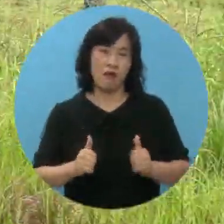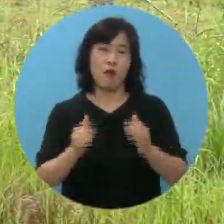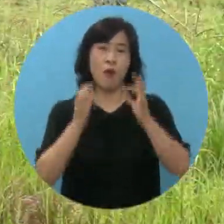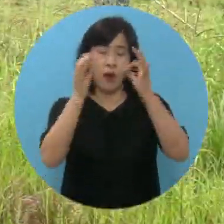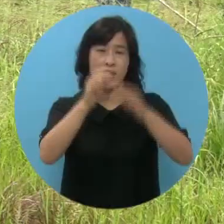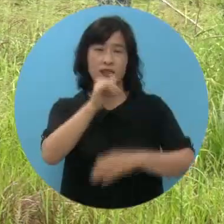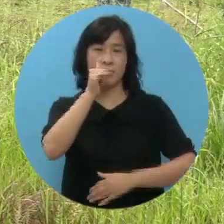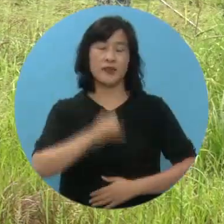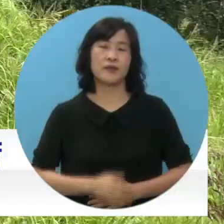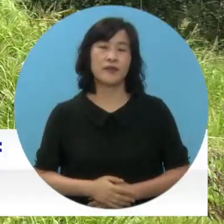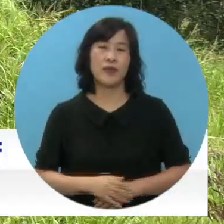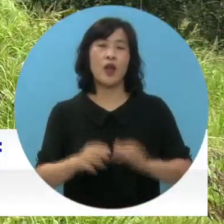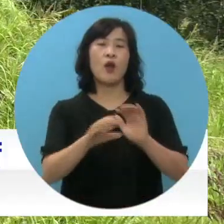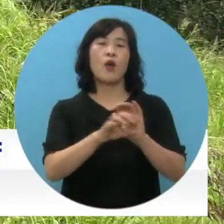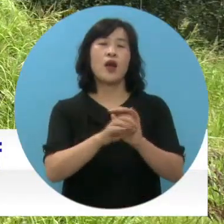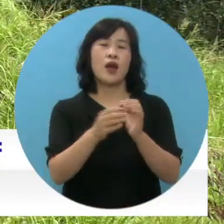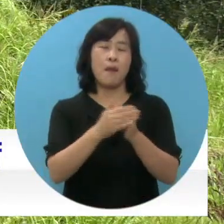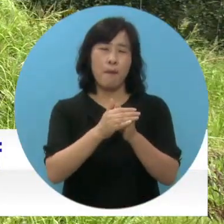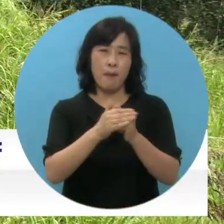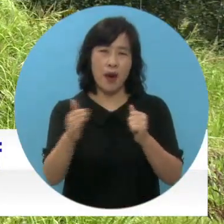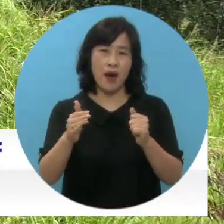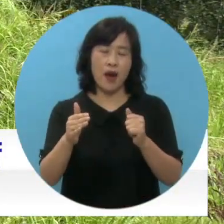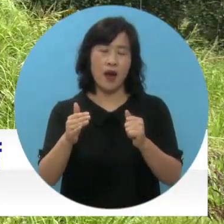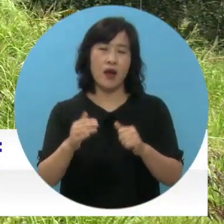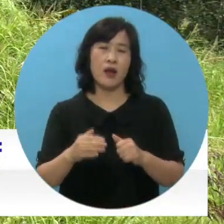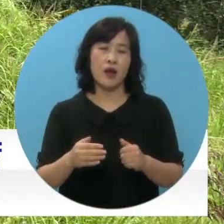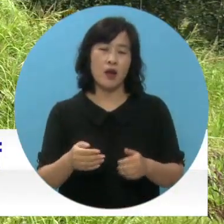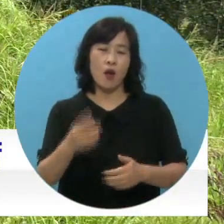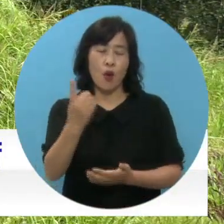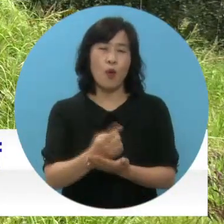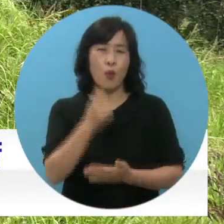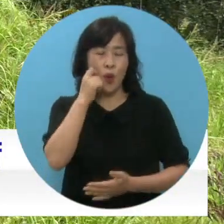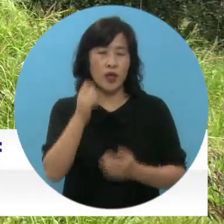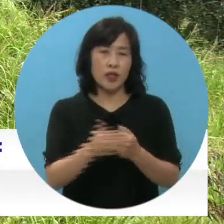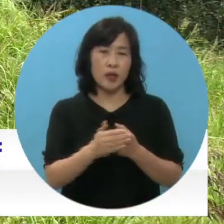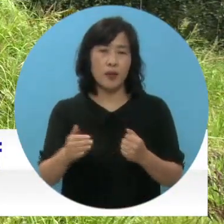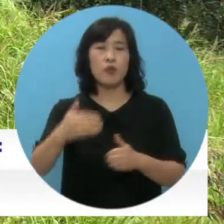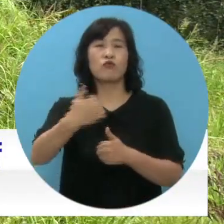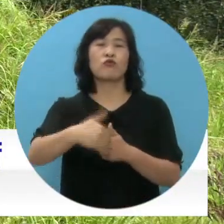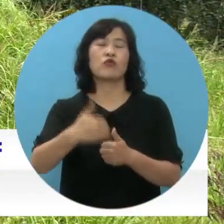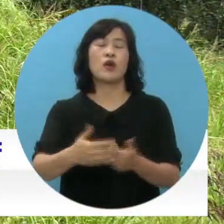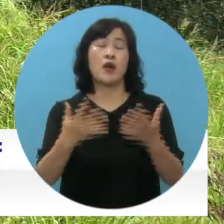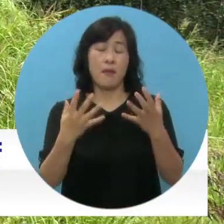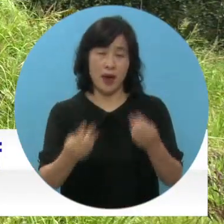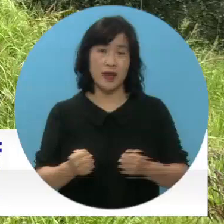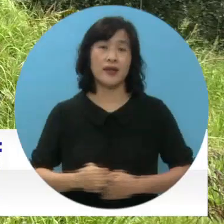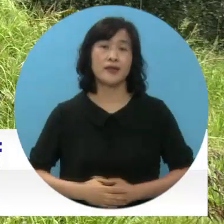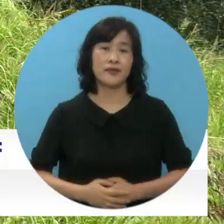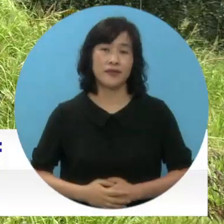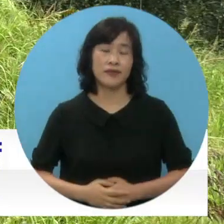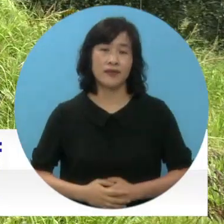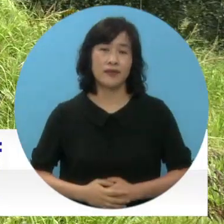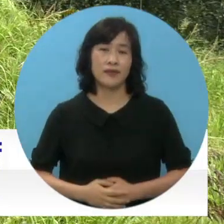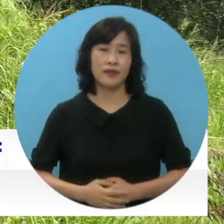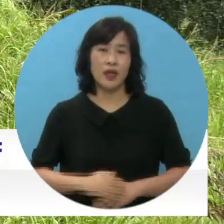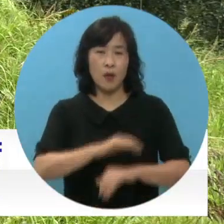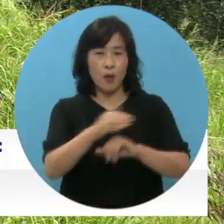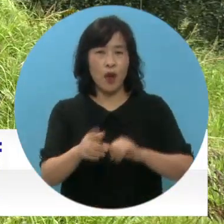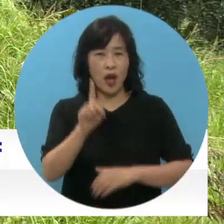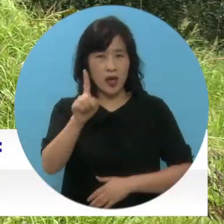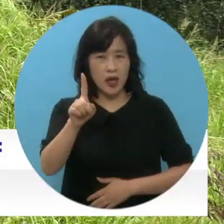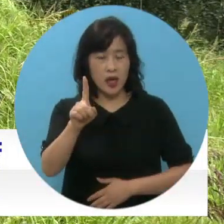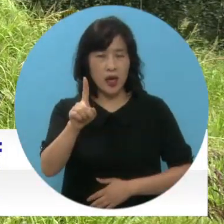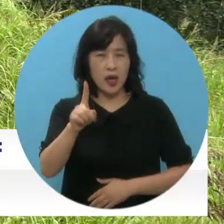예사롭지 않습니다. 코로나 때문에 못 내려오니까 부탁하는 분들이 많습니다.